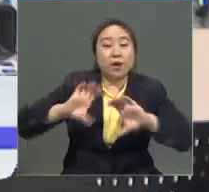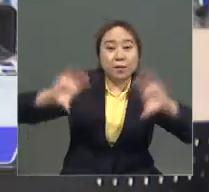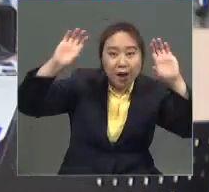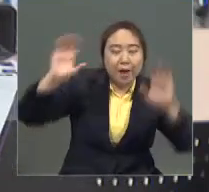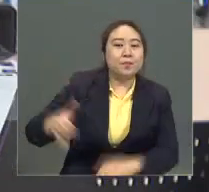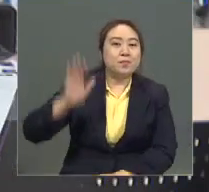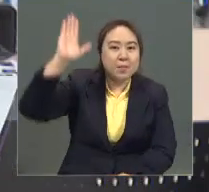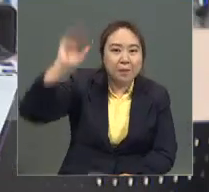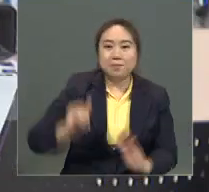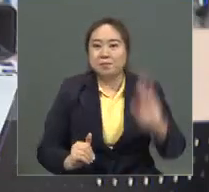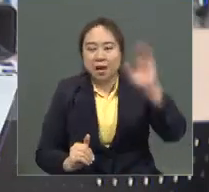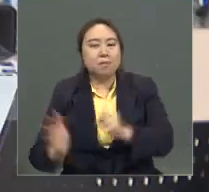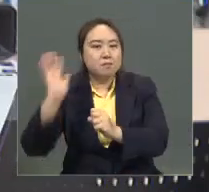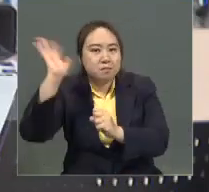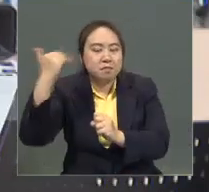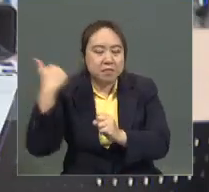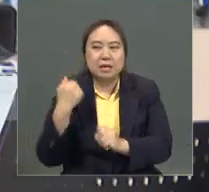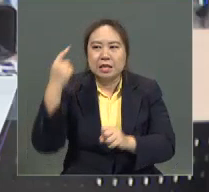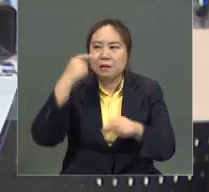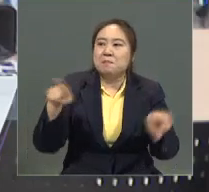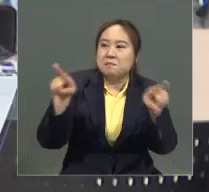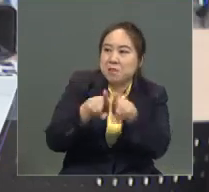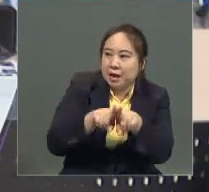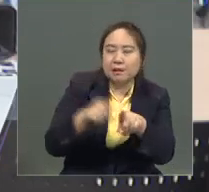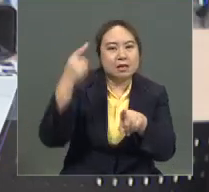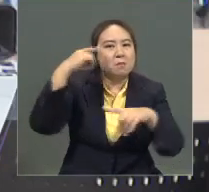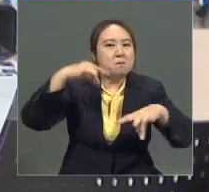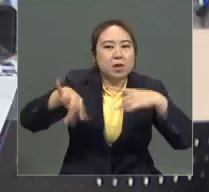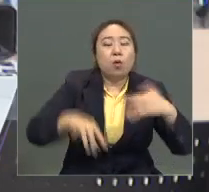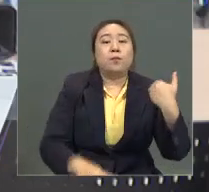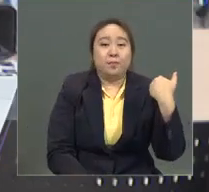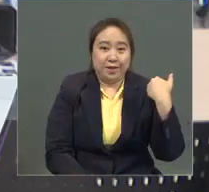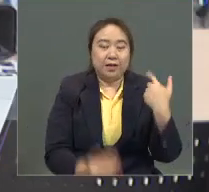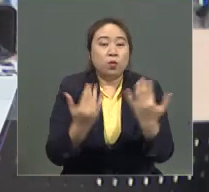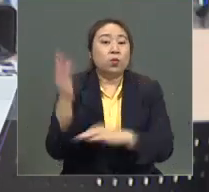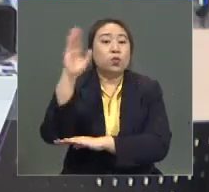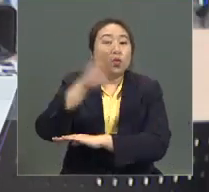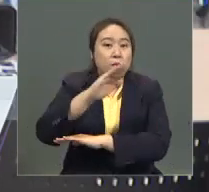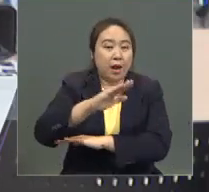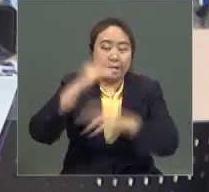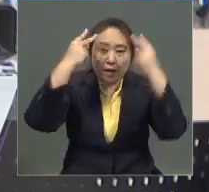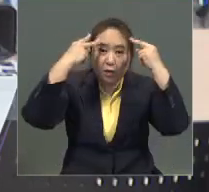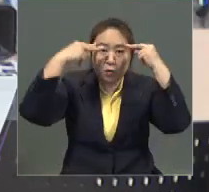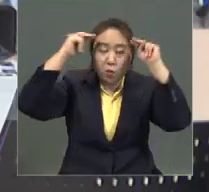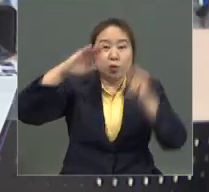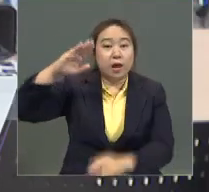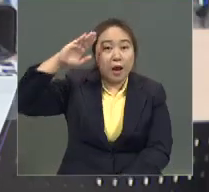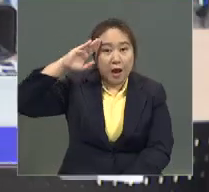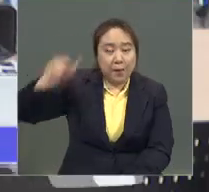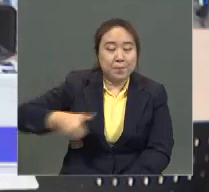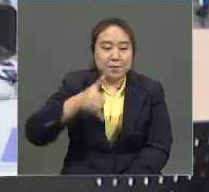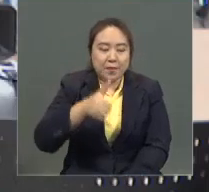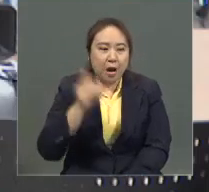อภิปรายกันอย่างต่อเนื่องนะครับมีทั้งเห็นด้วยและไม่เห็นด้วยกับร่างดังกล่าวซึ่งในช่วงบ่ายพลเอกประยุทธ์จันทร์โอชานายกรัฐมนตรีจะเข้